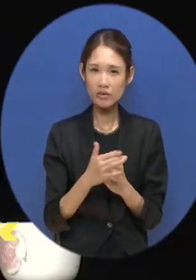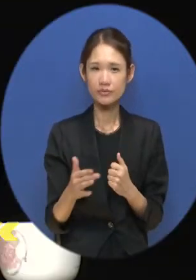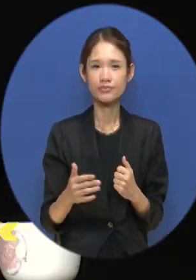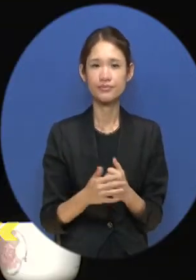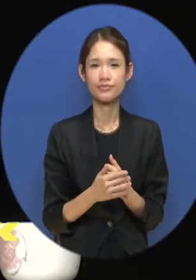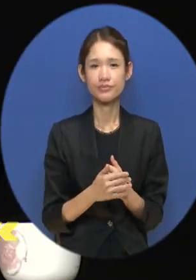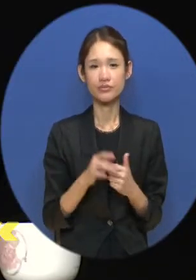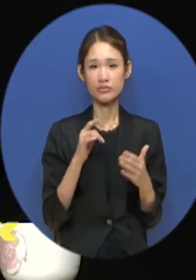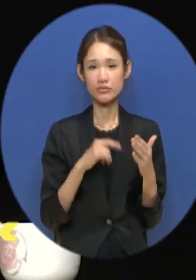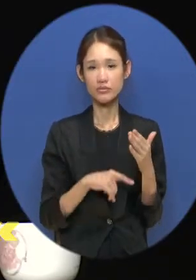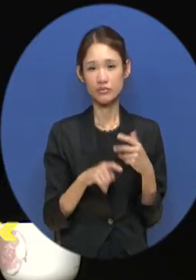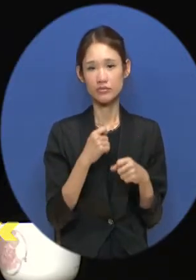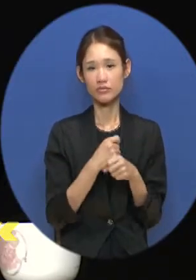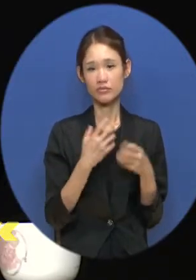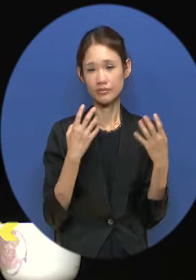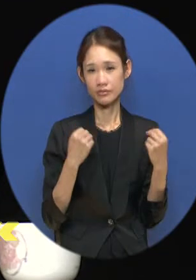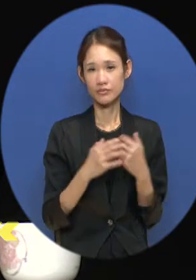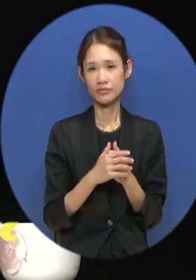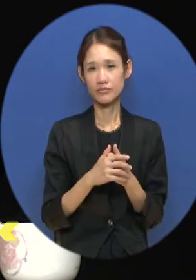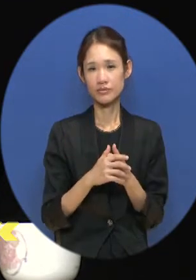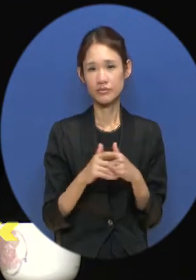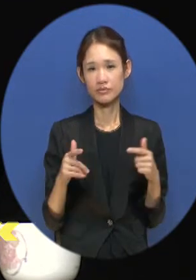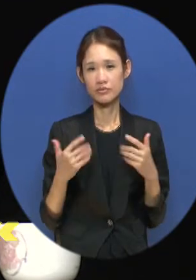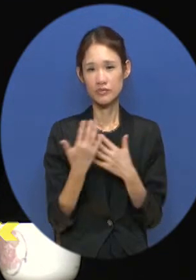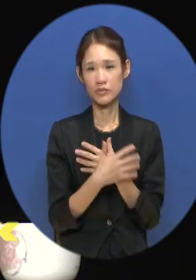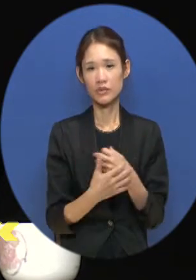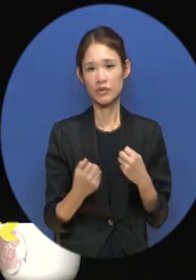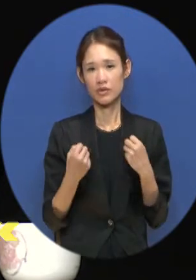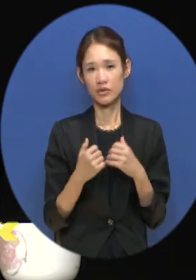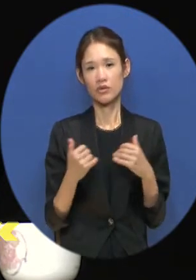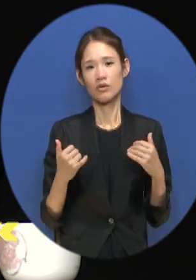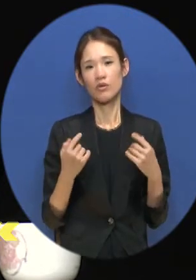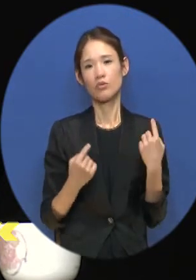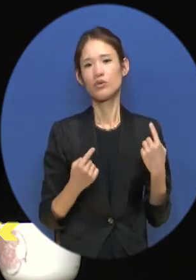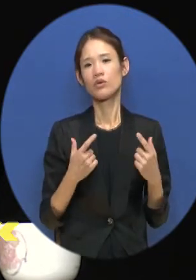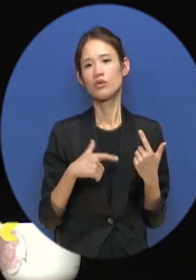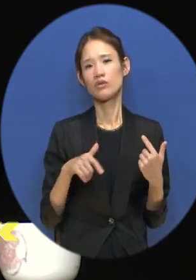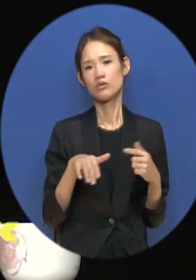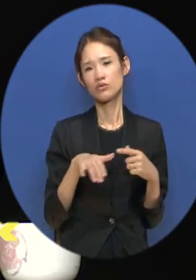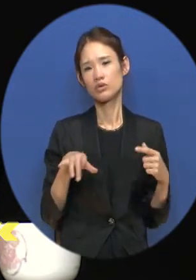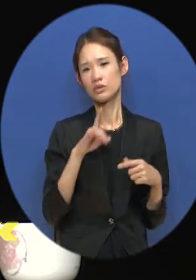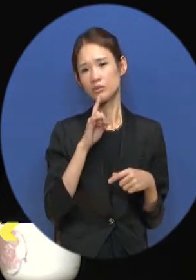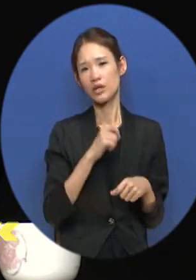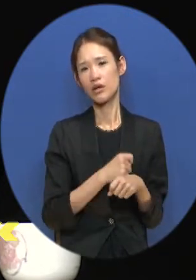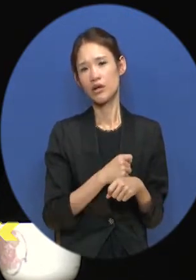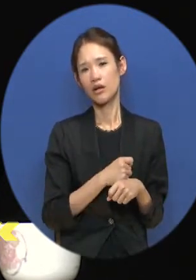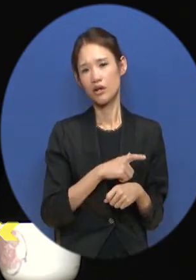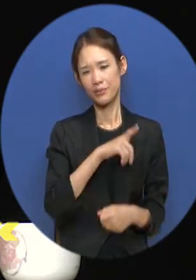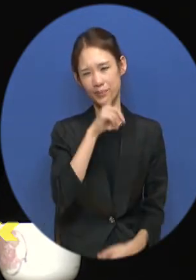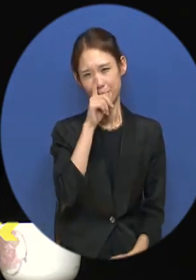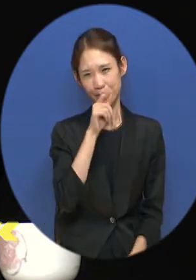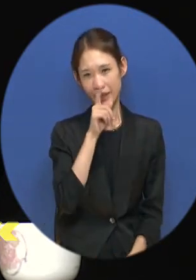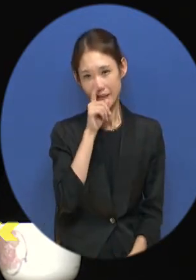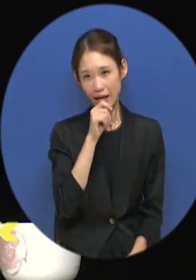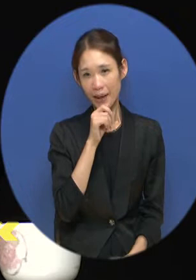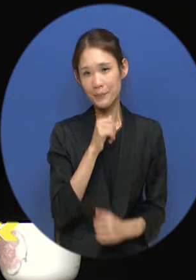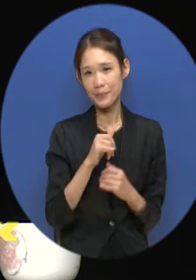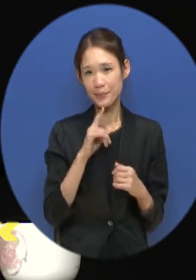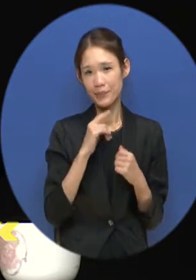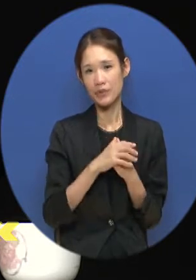또 지하로도 많이 들어가는데 일반 건강한 사람보다도 우리가 흔히 얘기하는